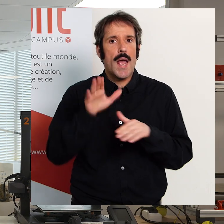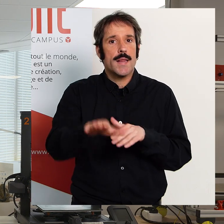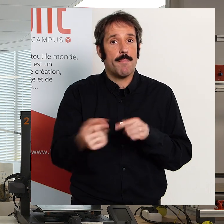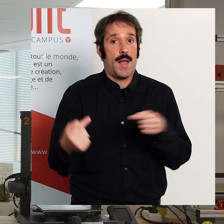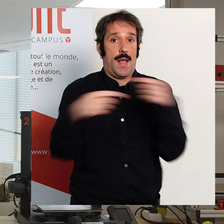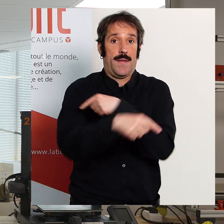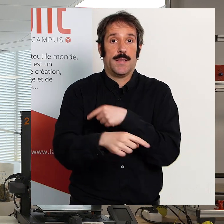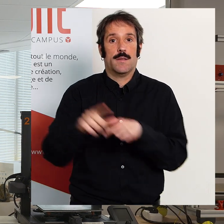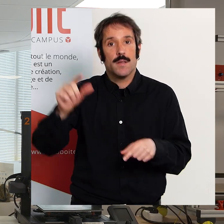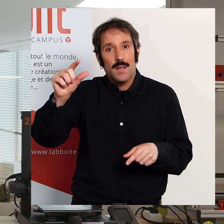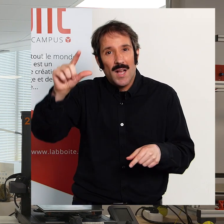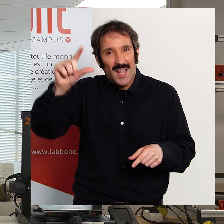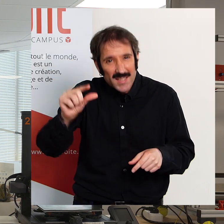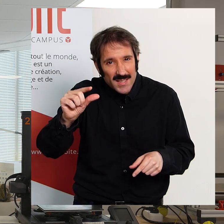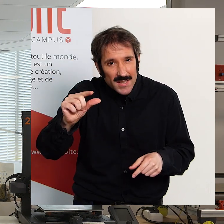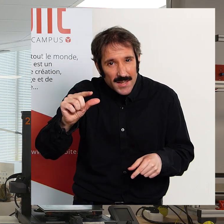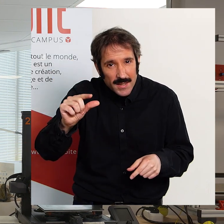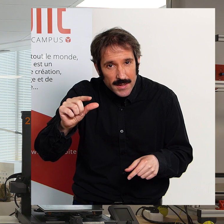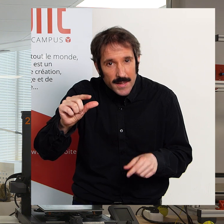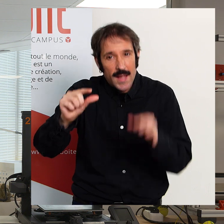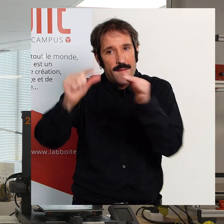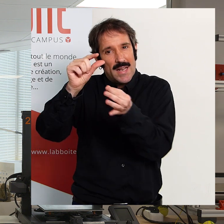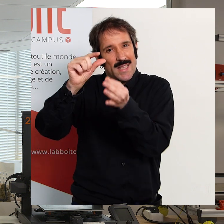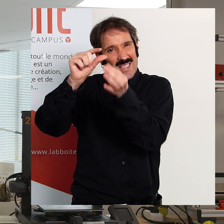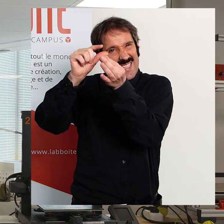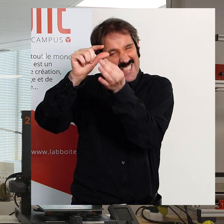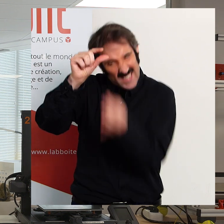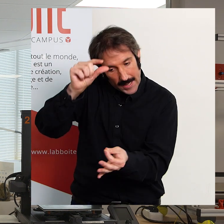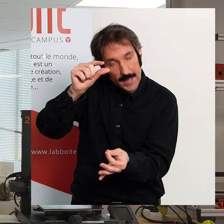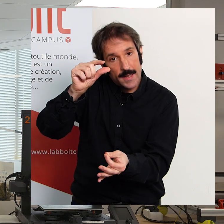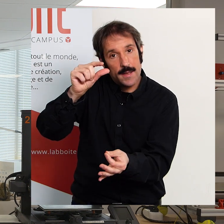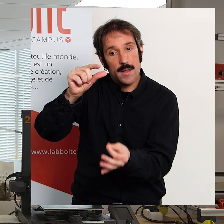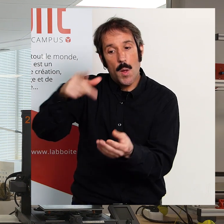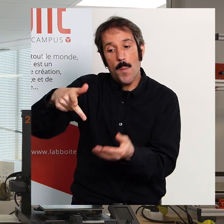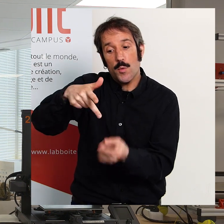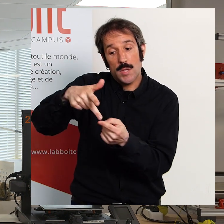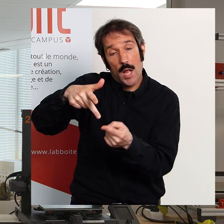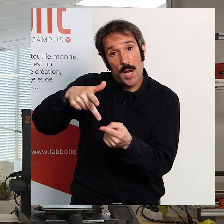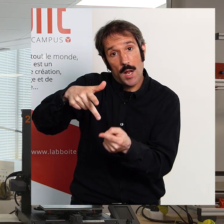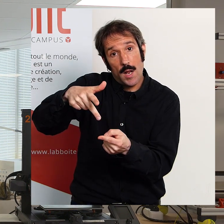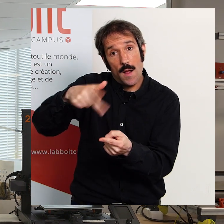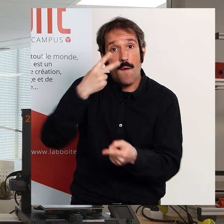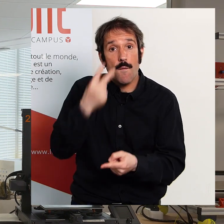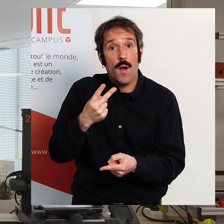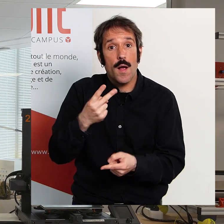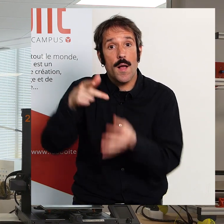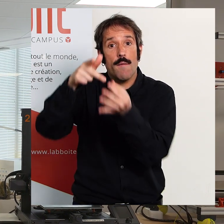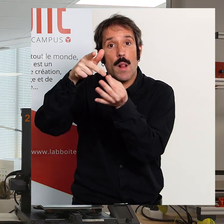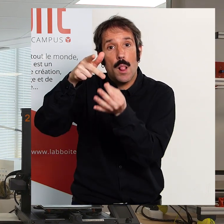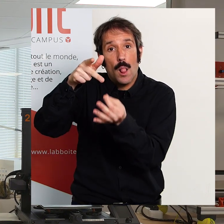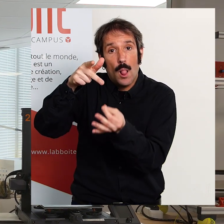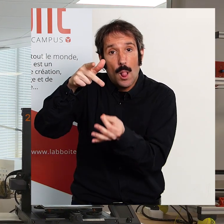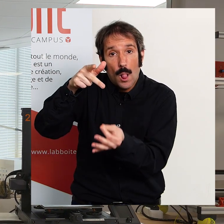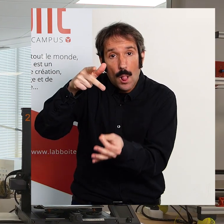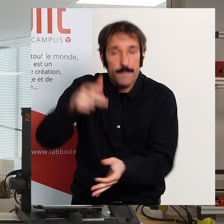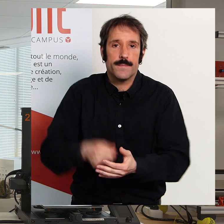Ici ensuite je vais venir faire l'étape inverse, appuyer sur le petit levier et venir pousser mon fil jusqu'à ce qu'il sorte au niveau de la buse en dessous.